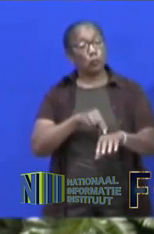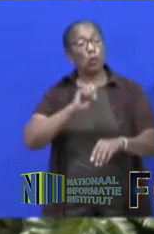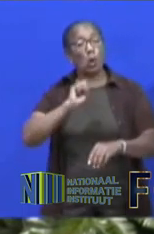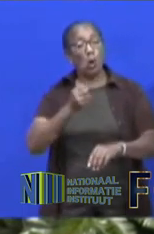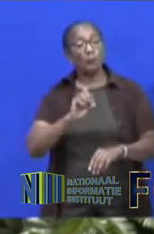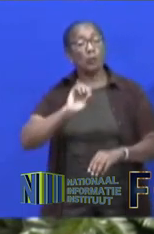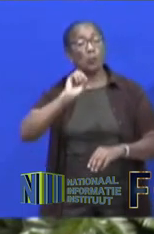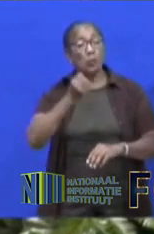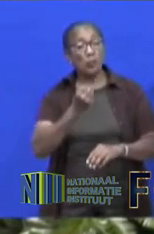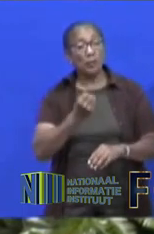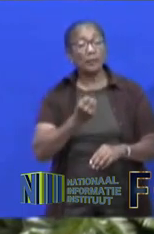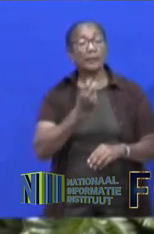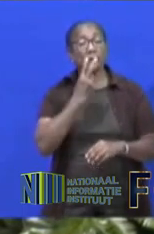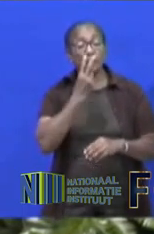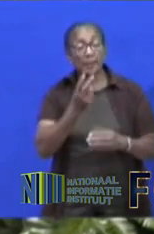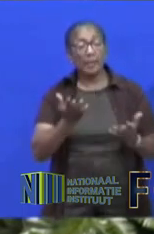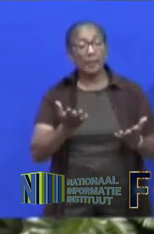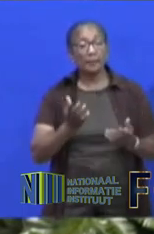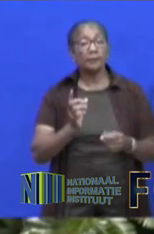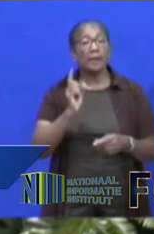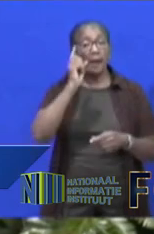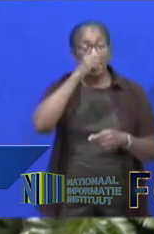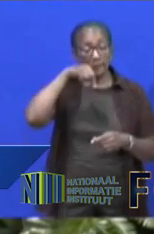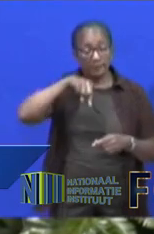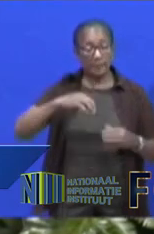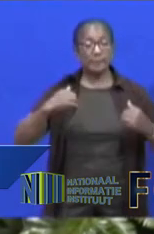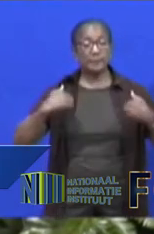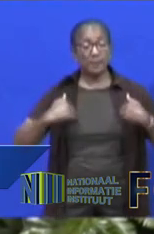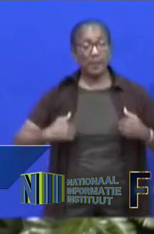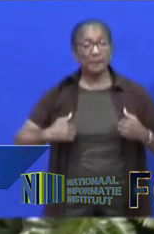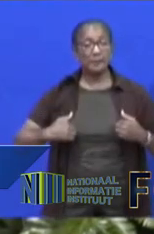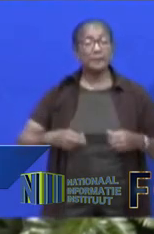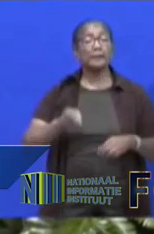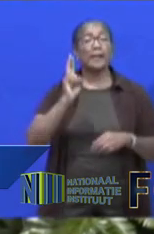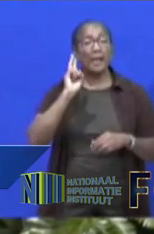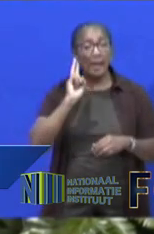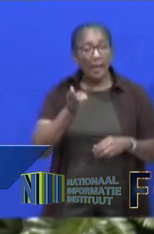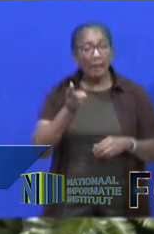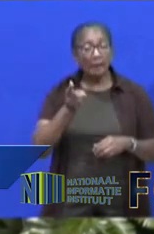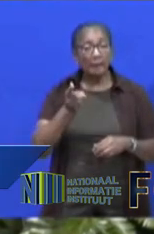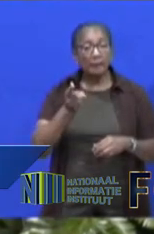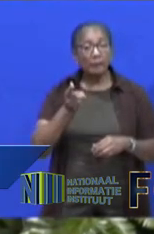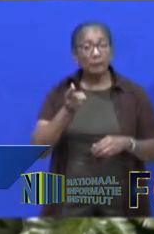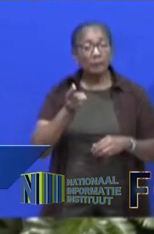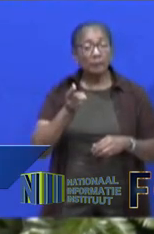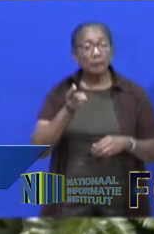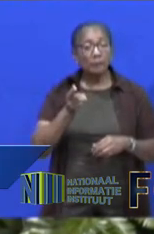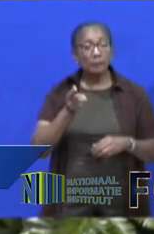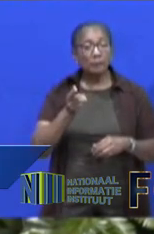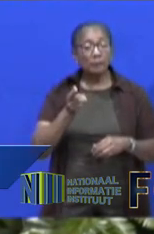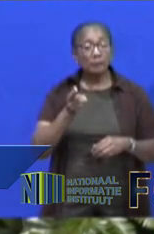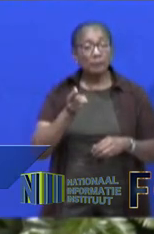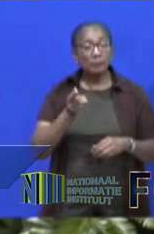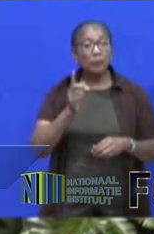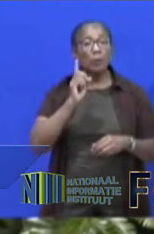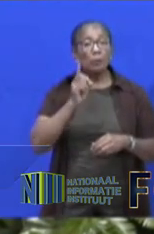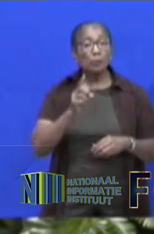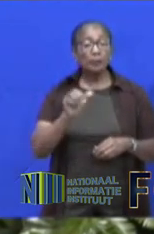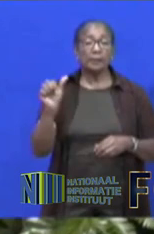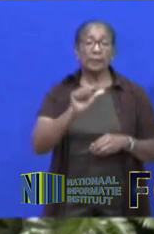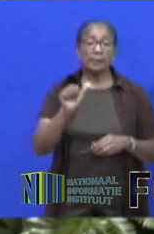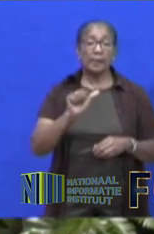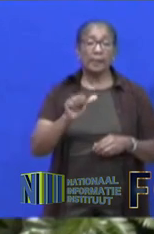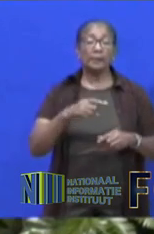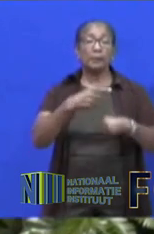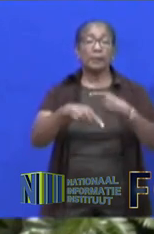de mogelijkheid te bekijken als deze mensen daadwerkelijk in aanmerking kunnen komen voor een andere vorm